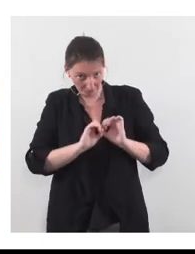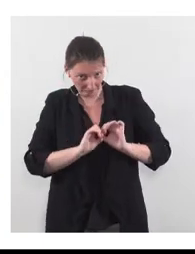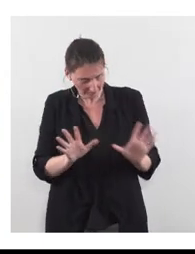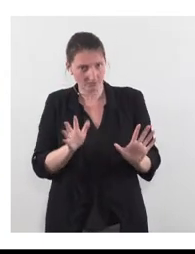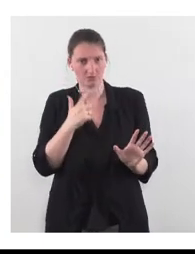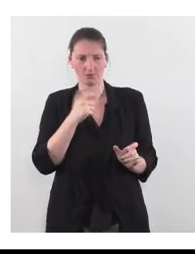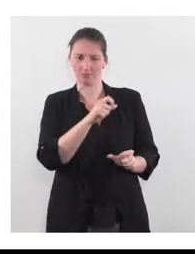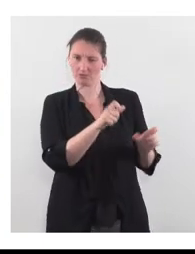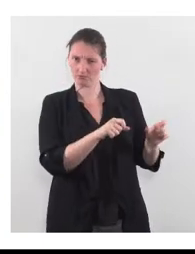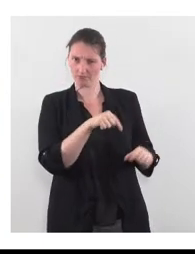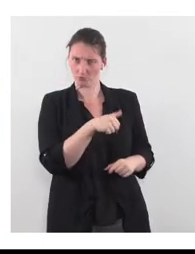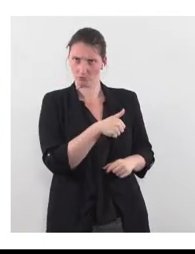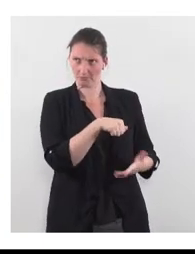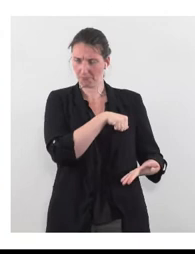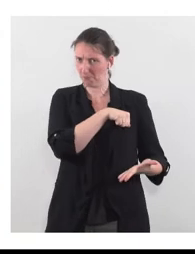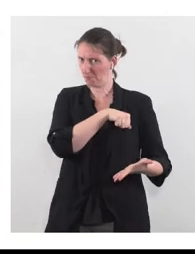payer?